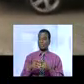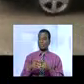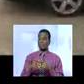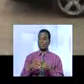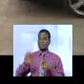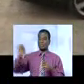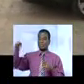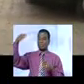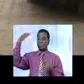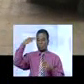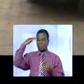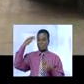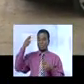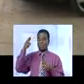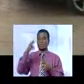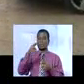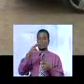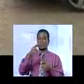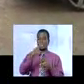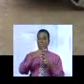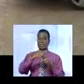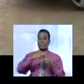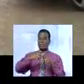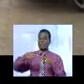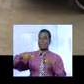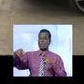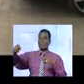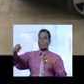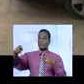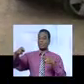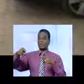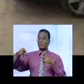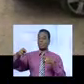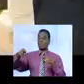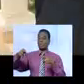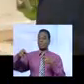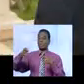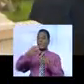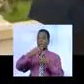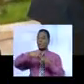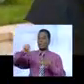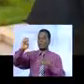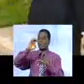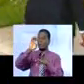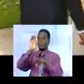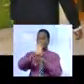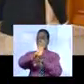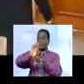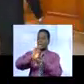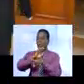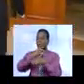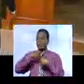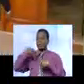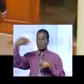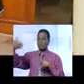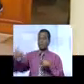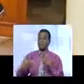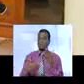Le ministre des Relations extérieures du Cameroun a été reçu par le président Alassane